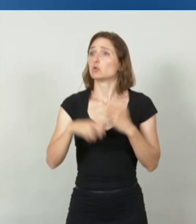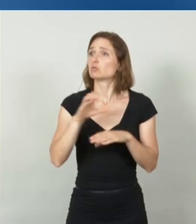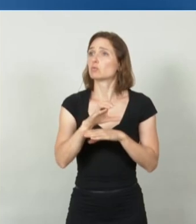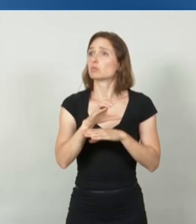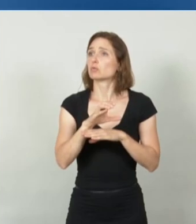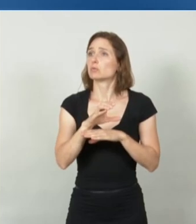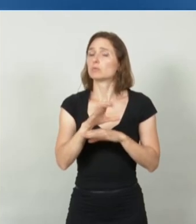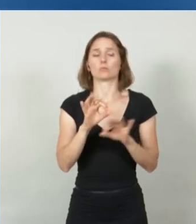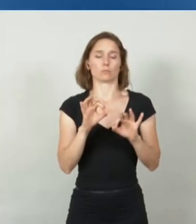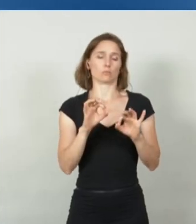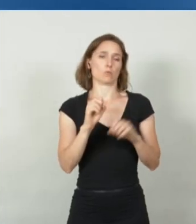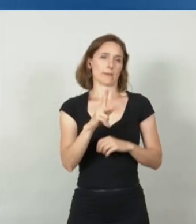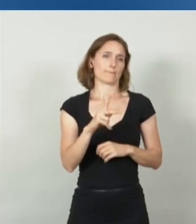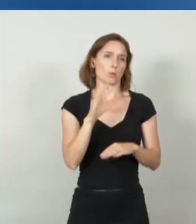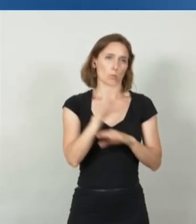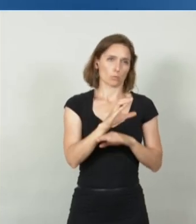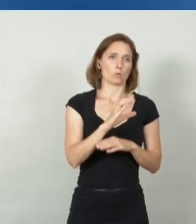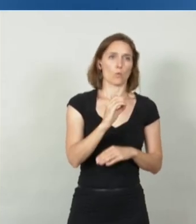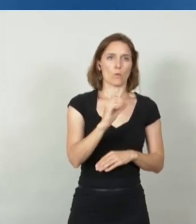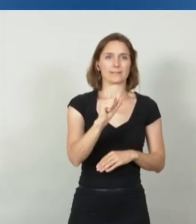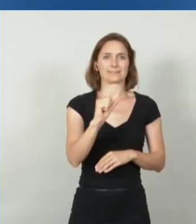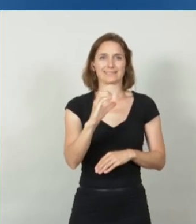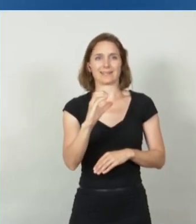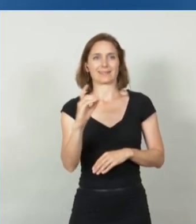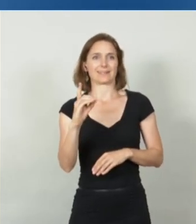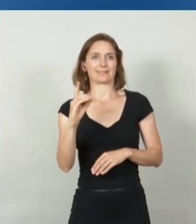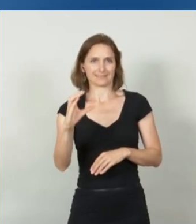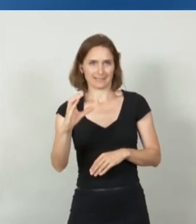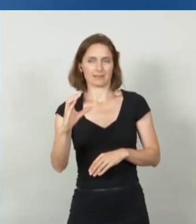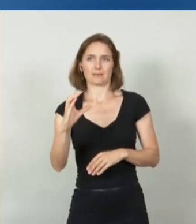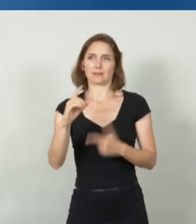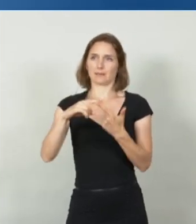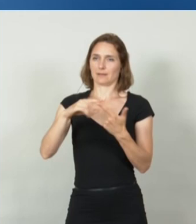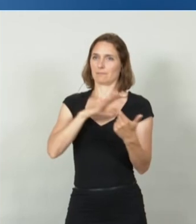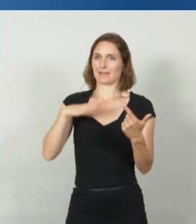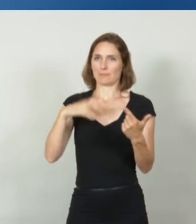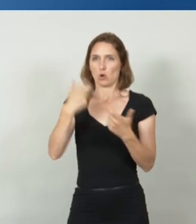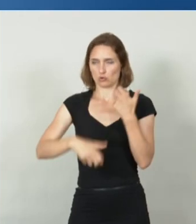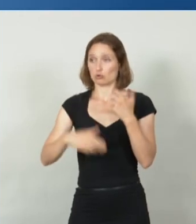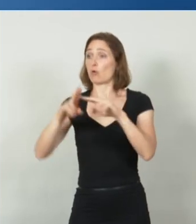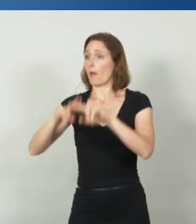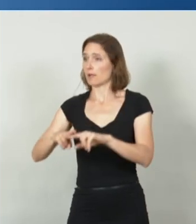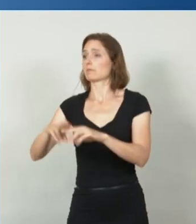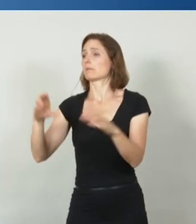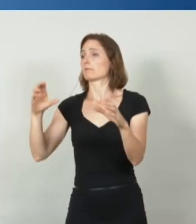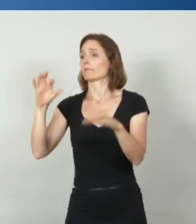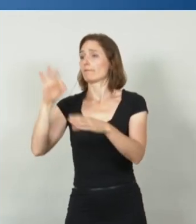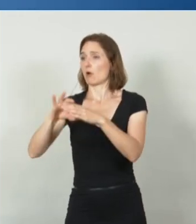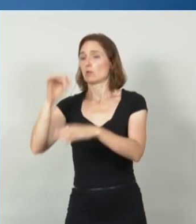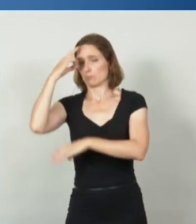donc contre oscdc et Madame roche des autres groupes votent pour des libération adopter des libération numéro 15